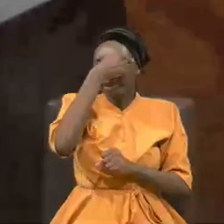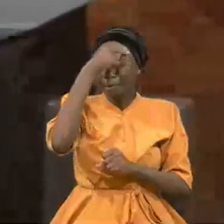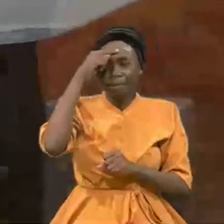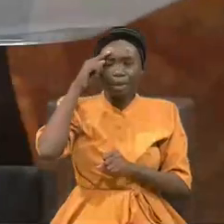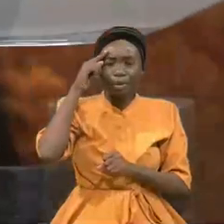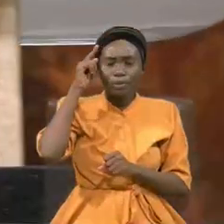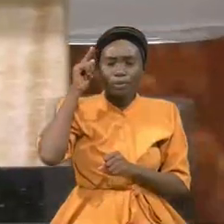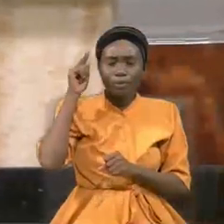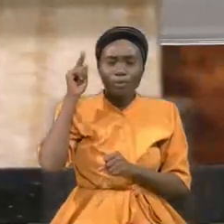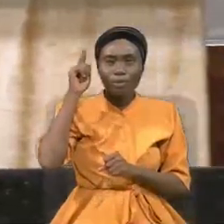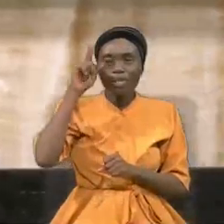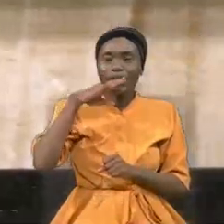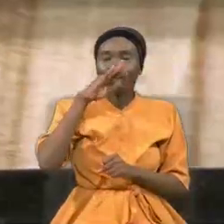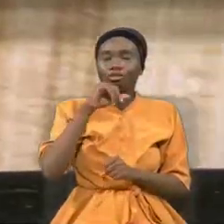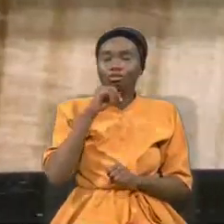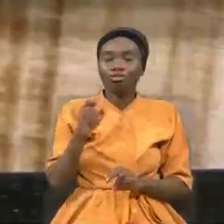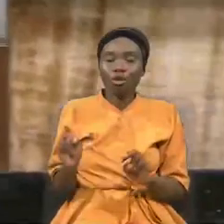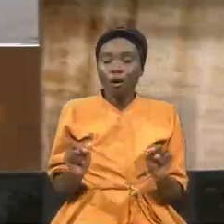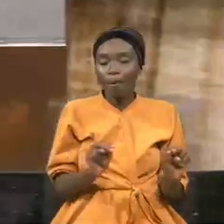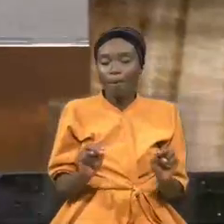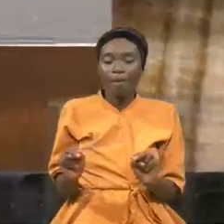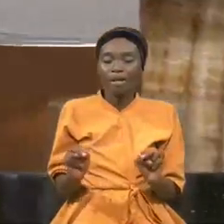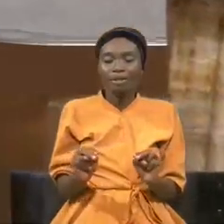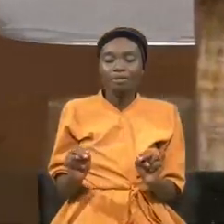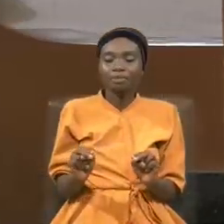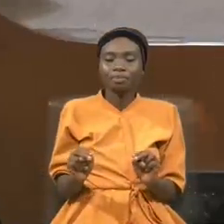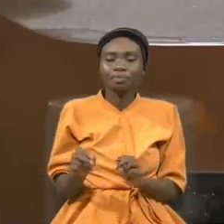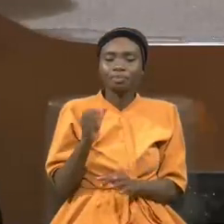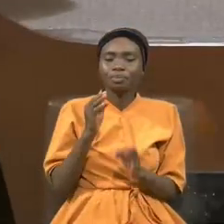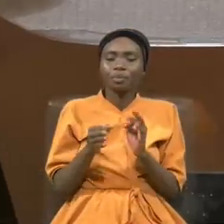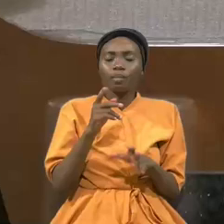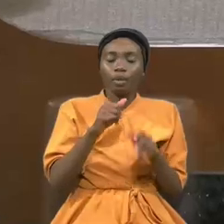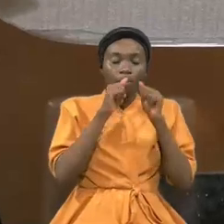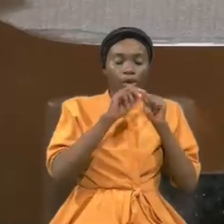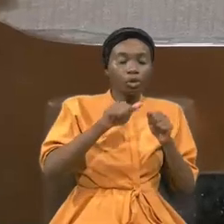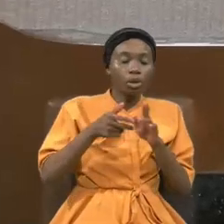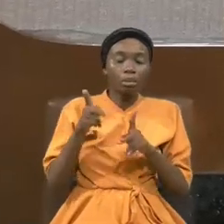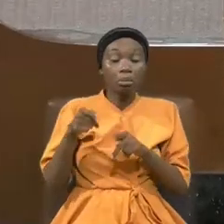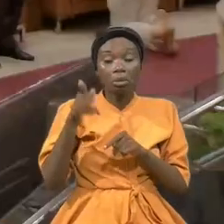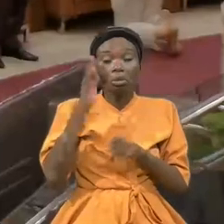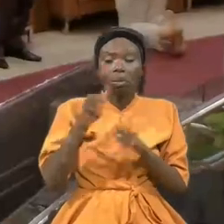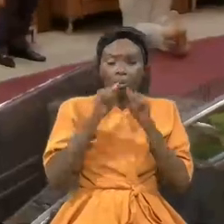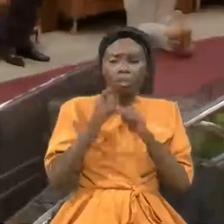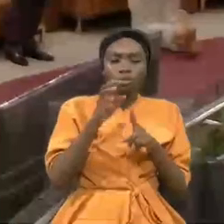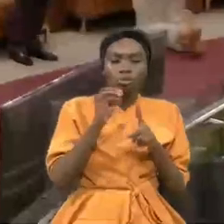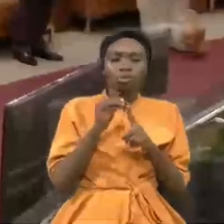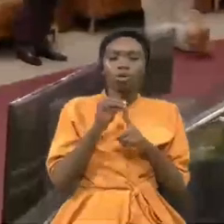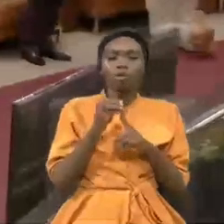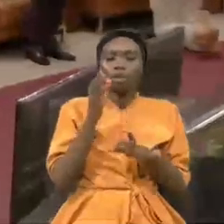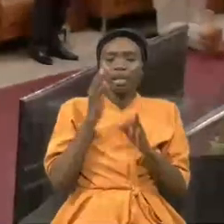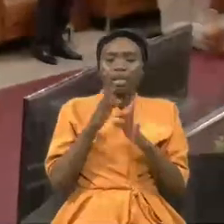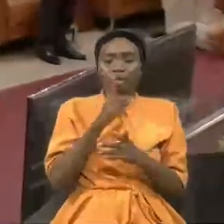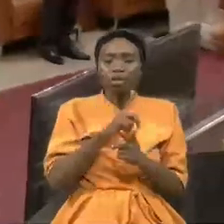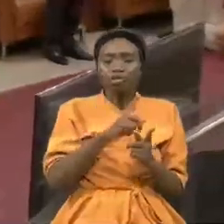que il est impartial. Il est impartial. S'il bénit les autres, il va vous bénir aussi.